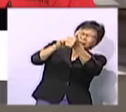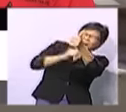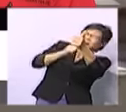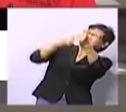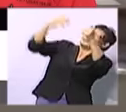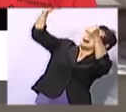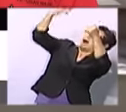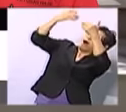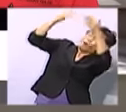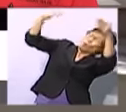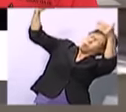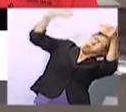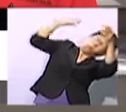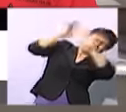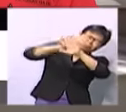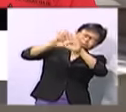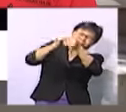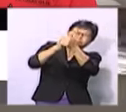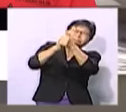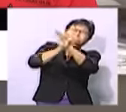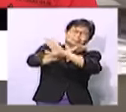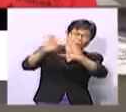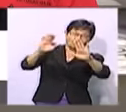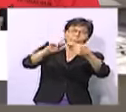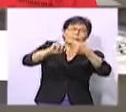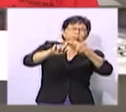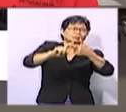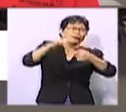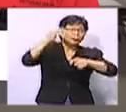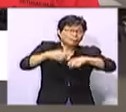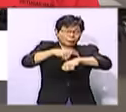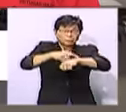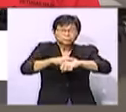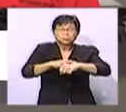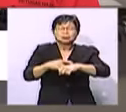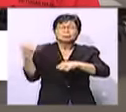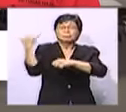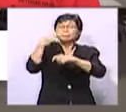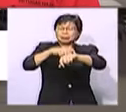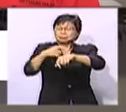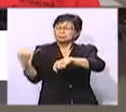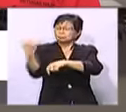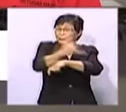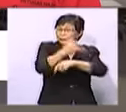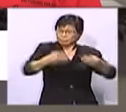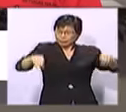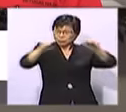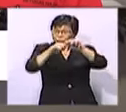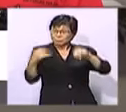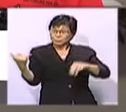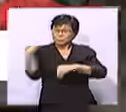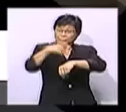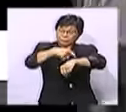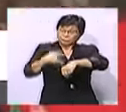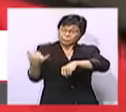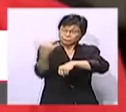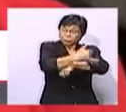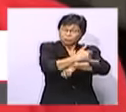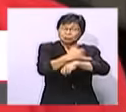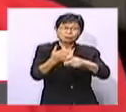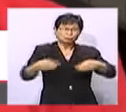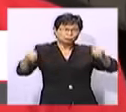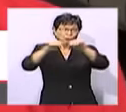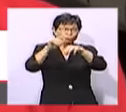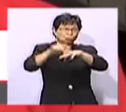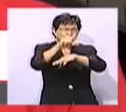elakkan terdedah kepada cuaca yang panas. Kalau boleh, semasa bergerak ke masjid tu, kita adakan menggunakan perlindungan sama